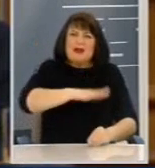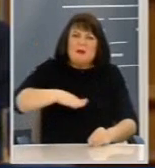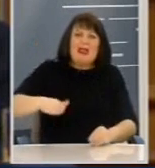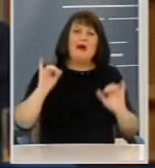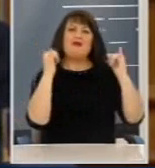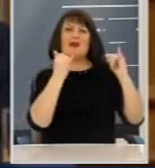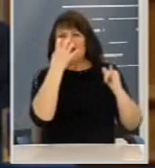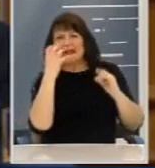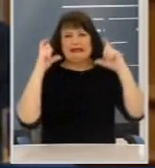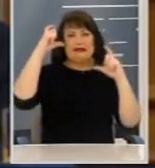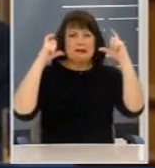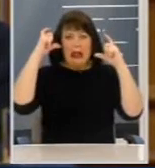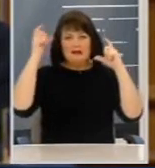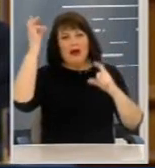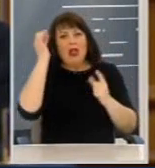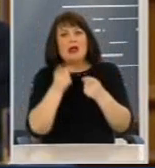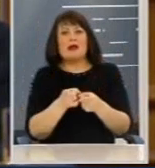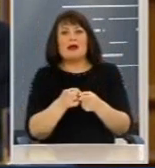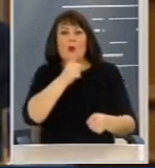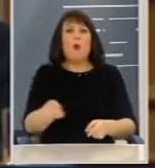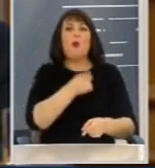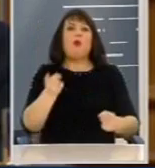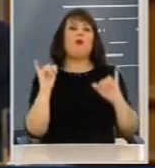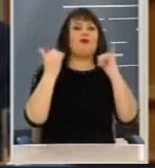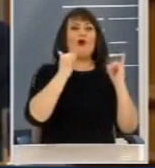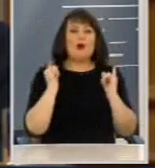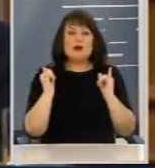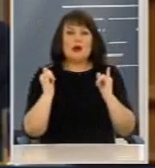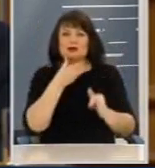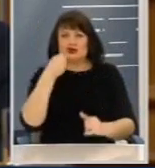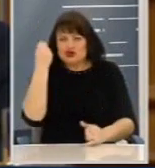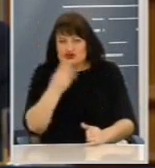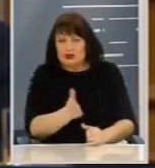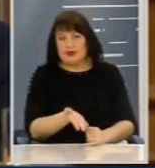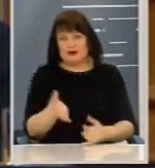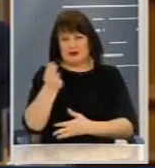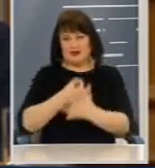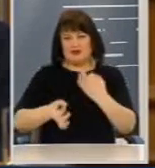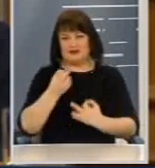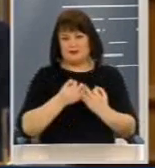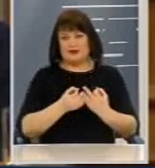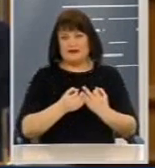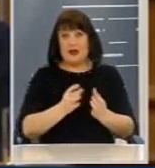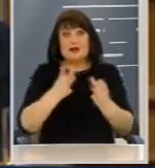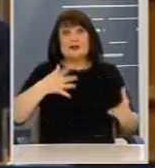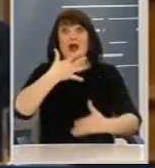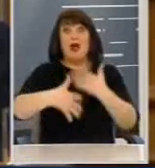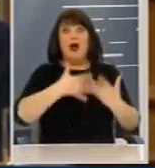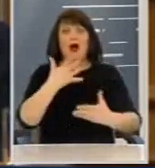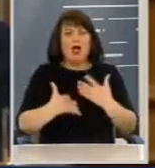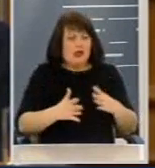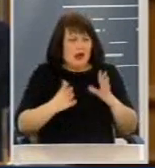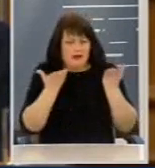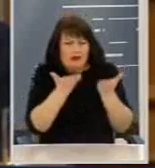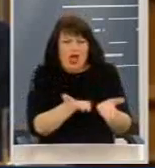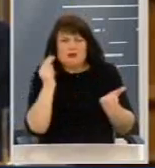ή, βεβαίως όταν αυτό διαψεύστηκε παταγωδώς, διότι στείνατε ολόκληρο σκάνδαλο με τα μέσα ενημέρωση